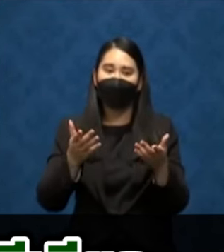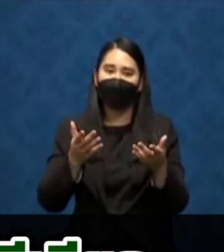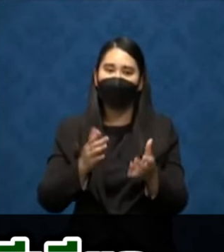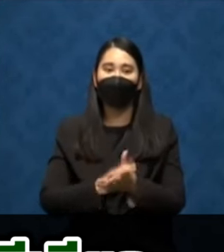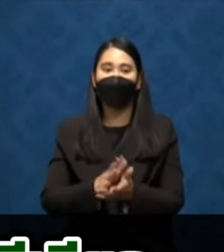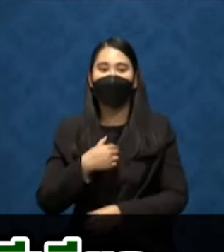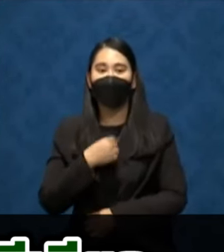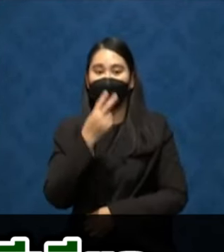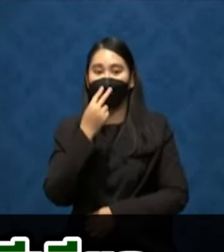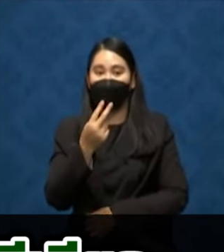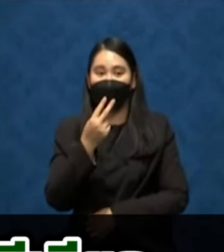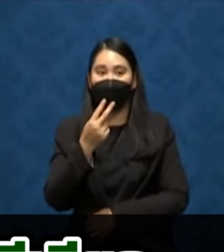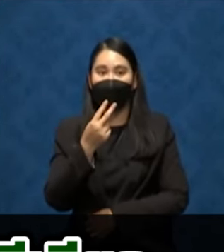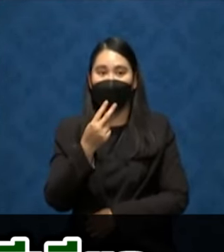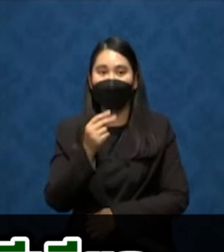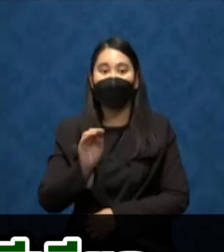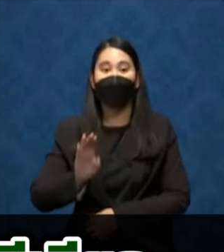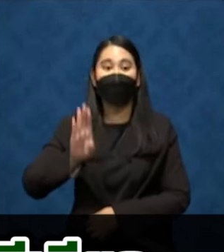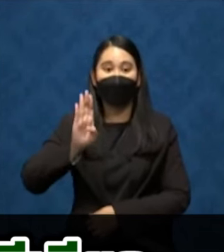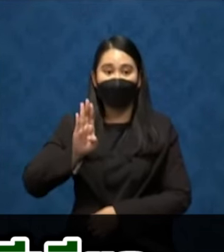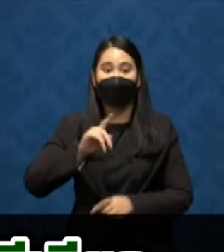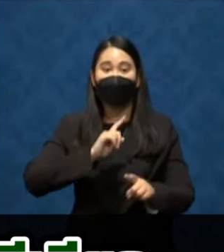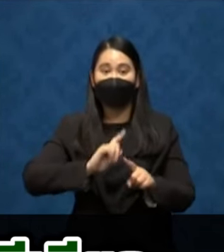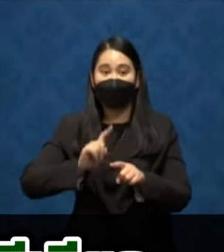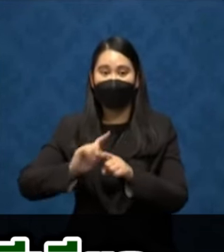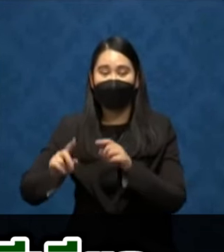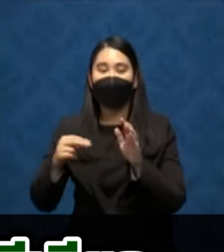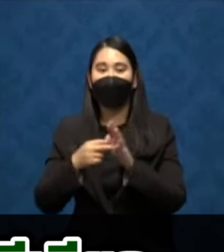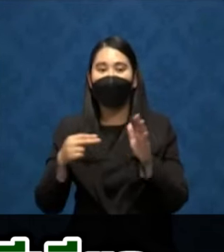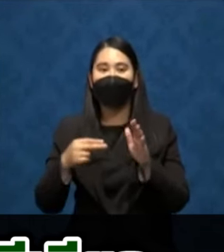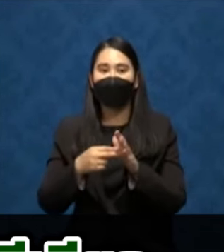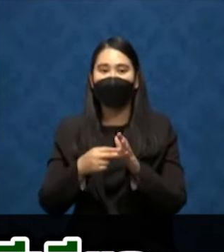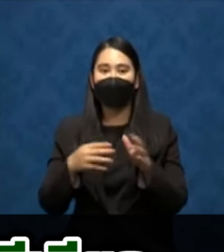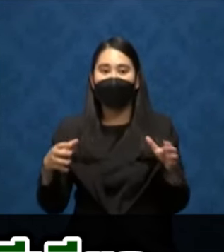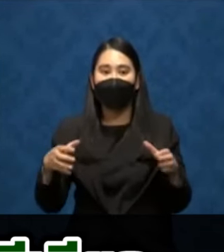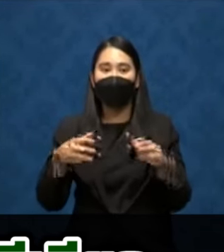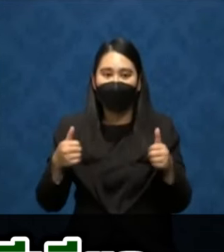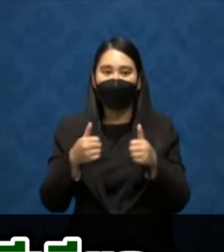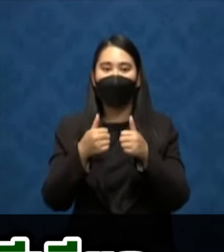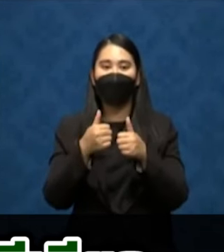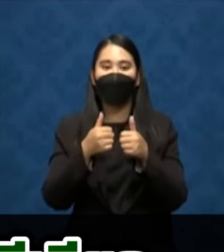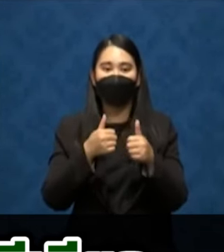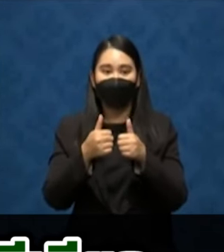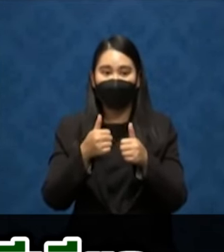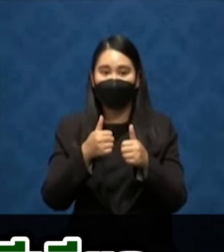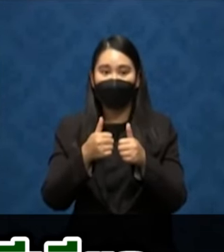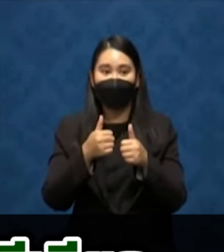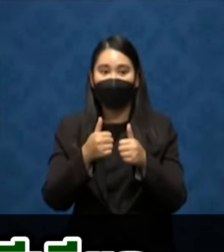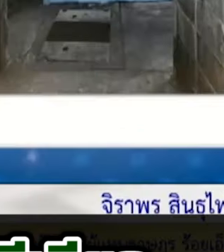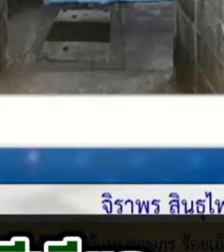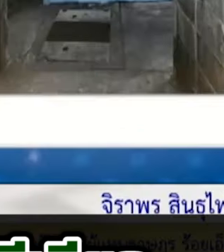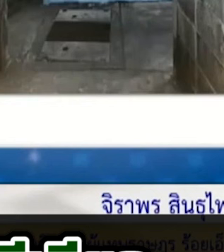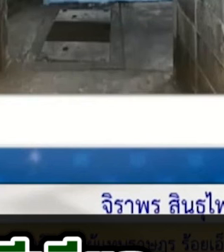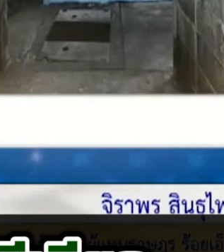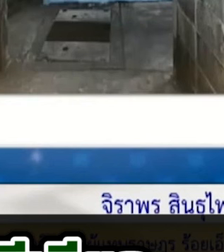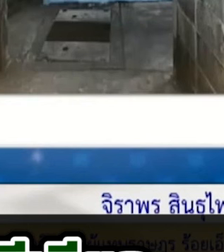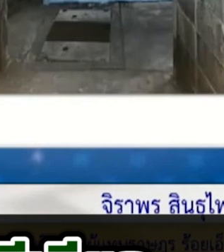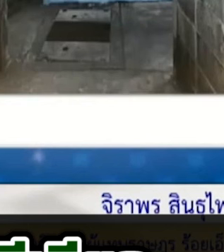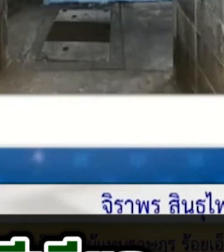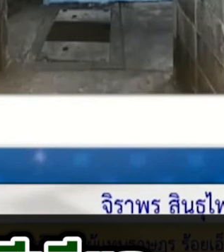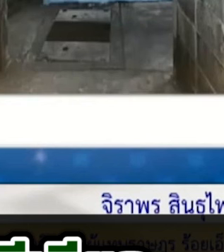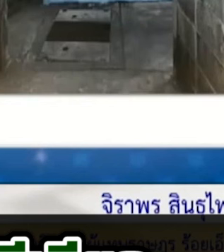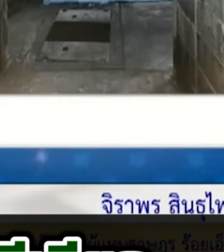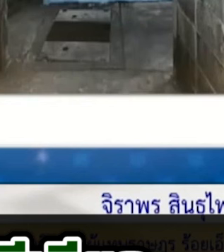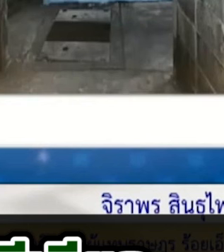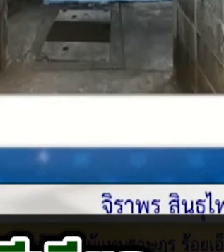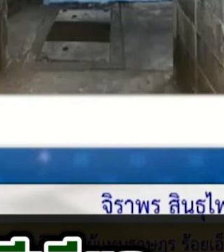ค่ะว่าถ้าไปดูสภาพบรรดาบริษัทต่างๆที่เป็นคู่เทียบการประมูลกับบริษัทหลานชายพลเอกประยุทธ์สภาพหนักยิ่งกว่าค่ะนี่คือสภาพบ